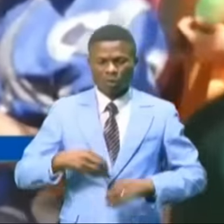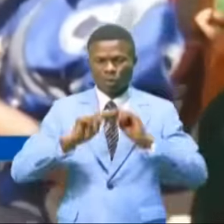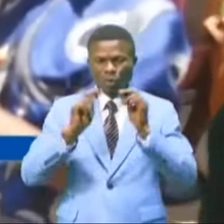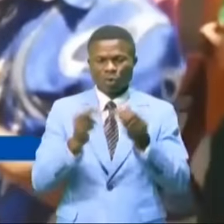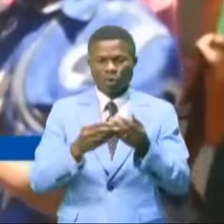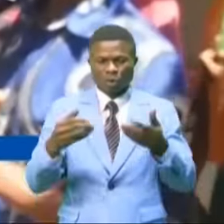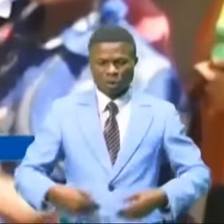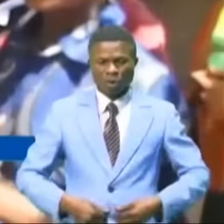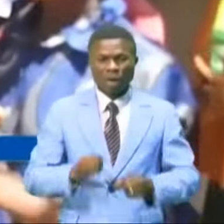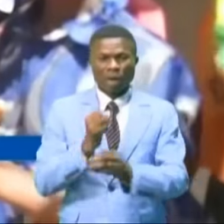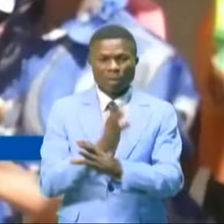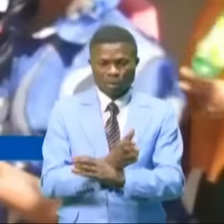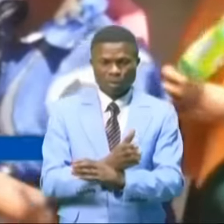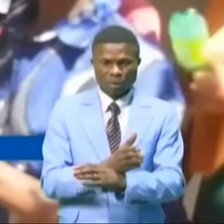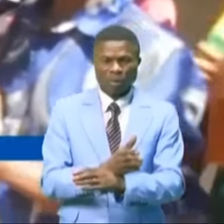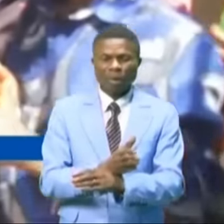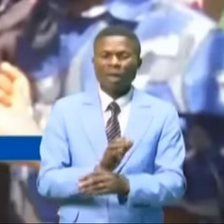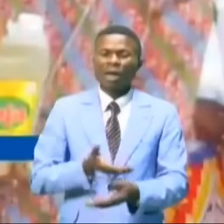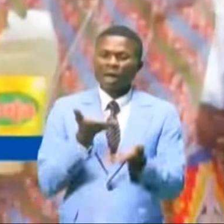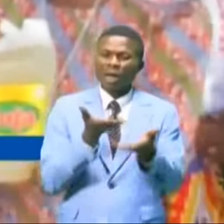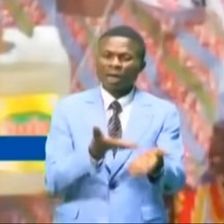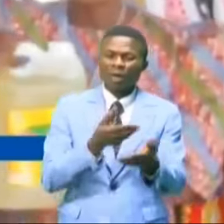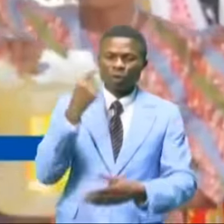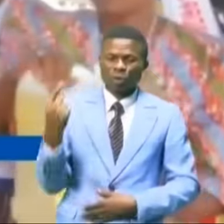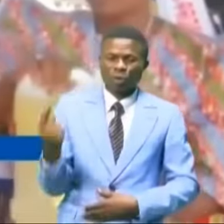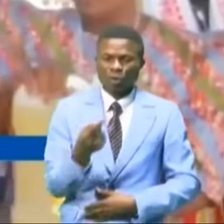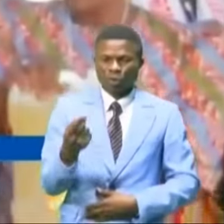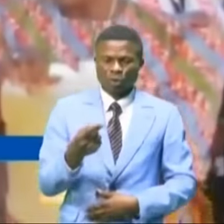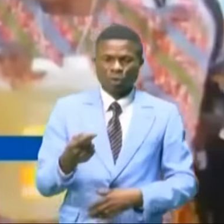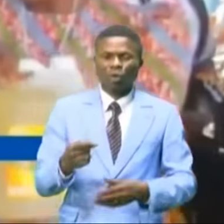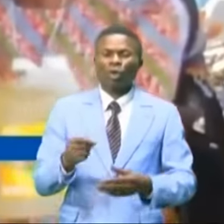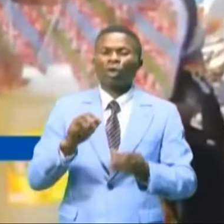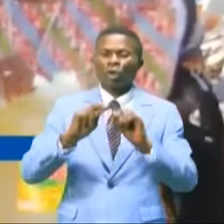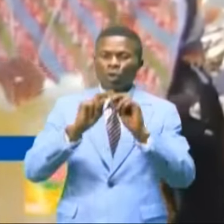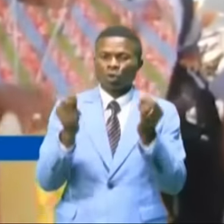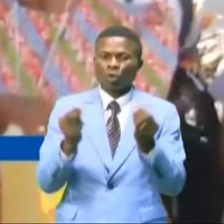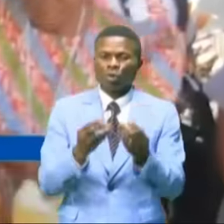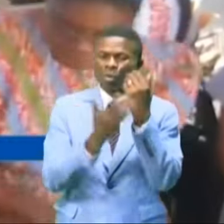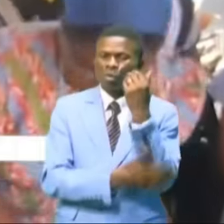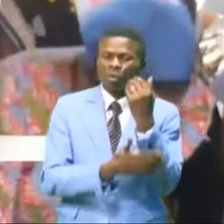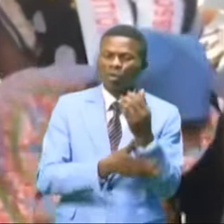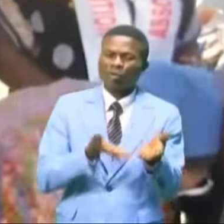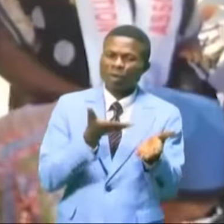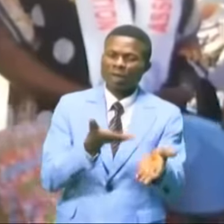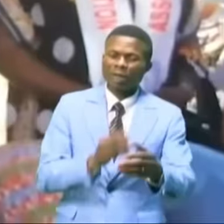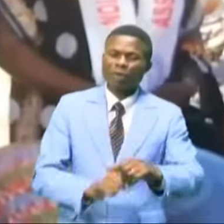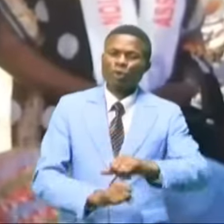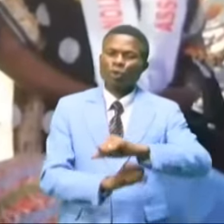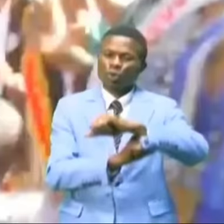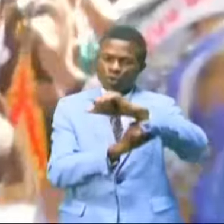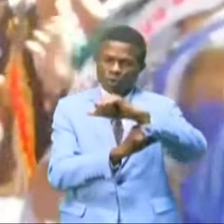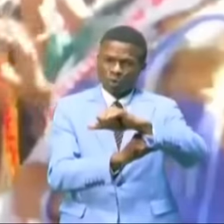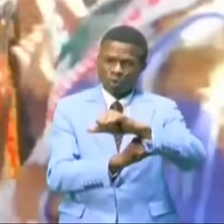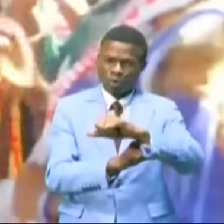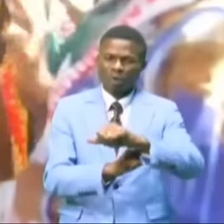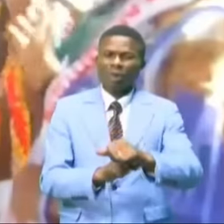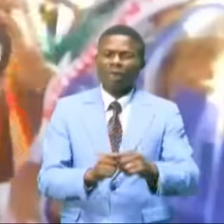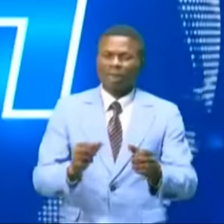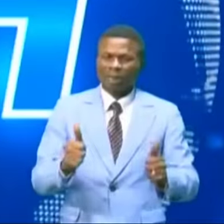est disponible d'intervenir régulièrement auprès de ces démunis pour leur apporter une assistance voulue.